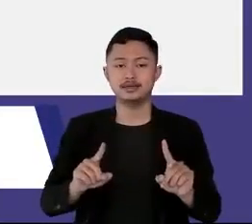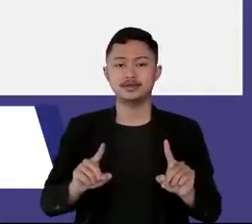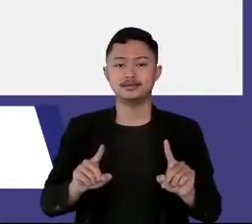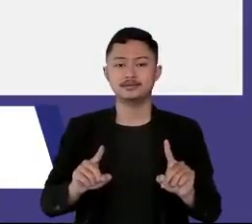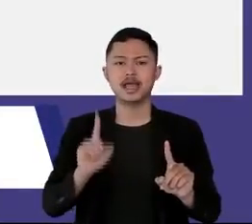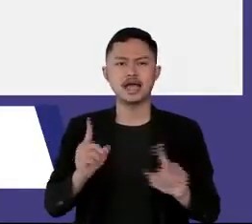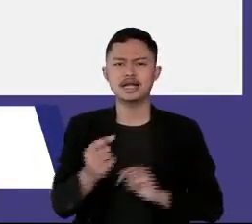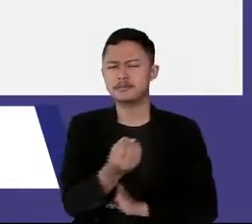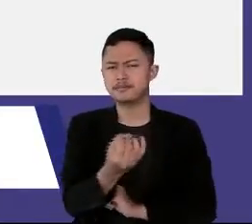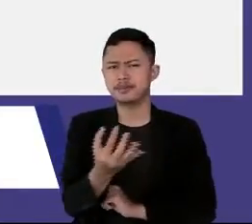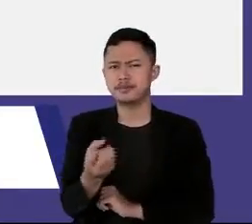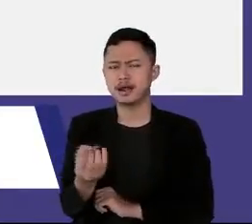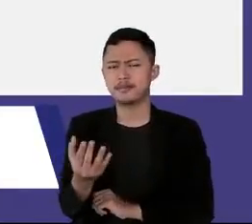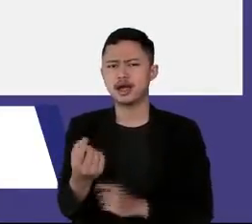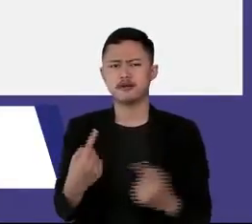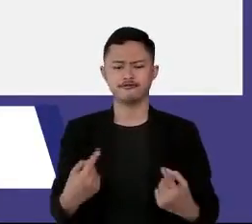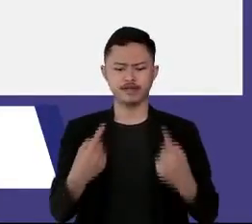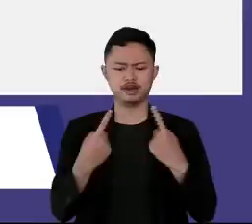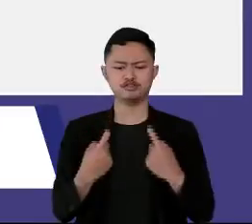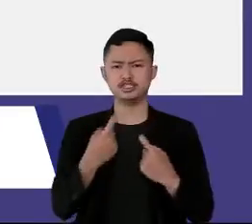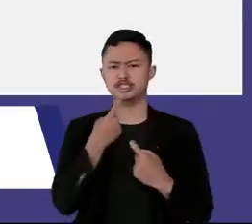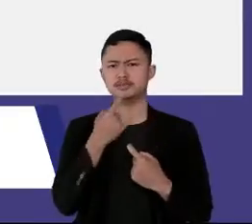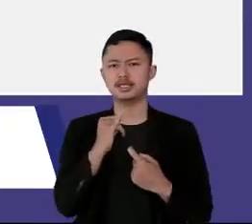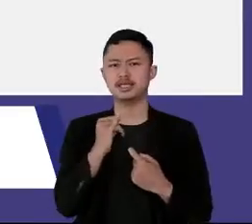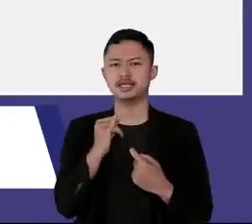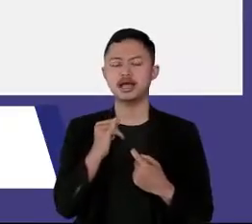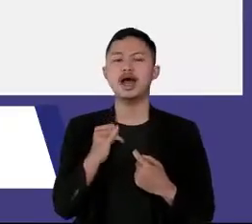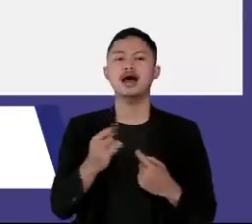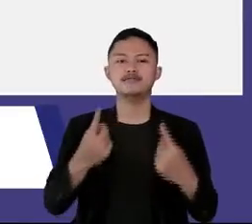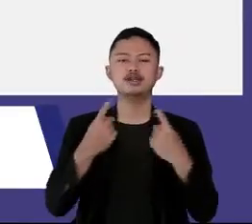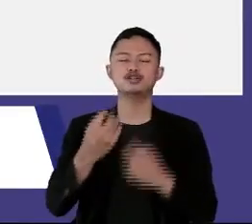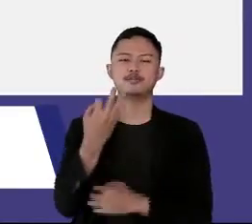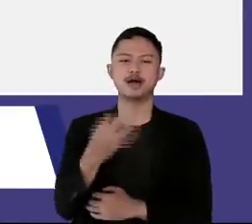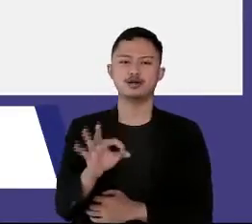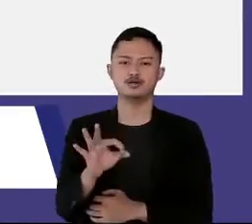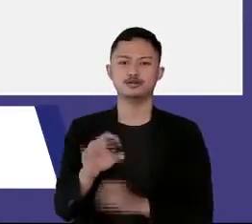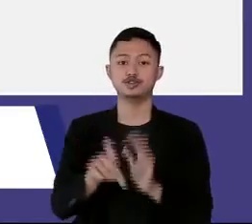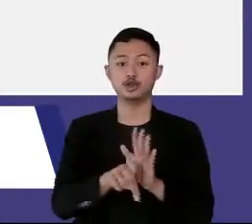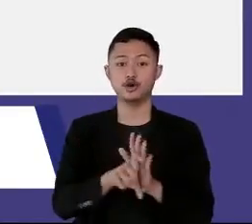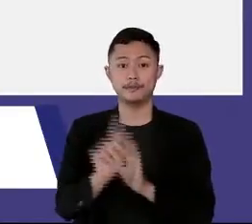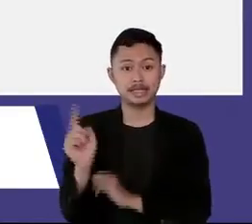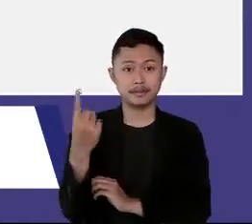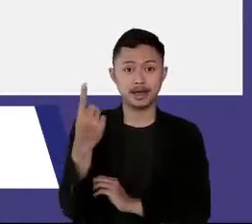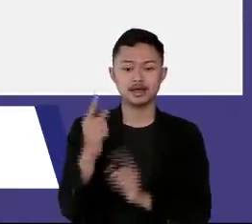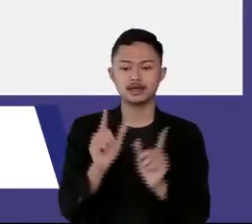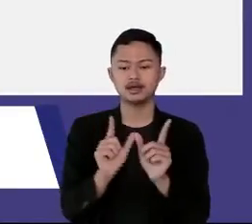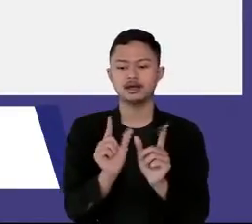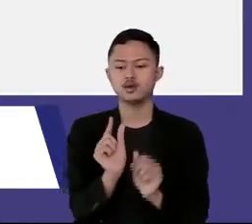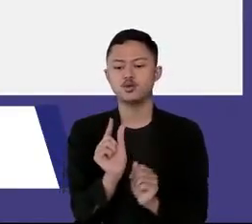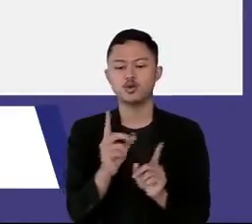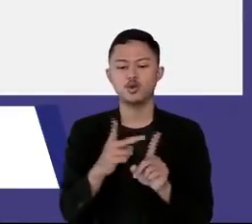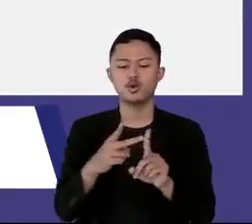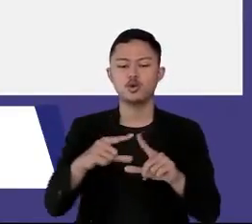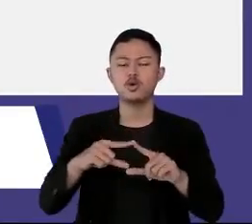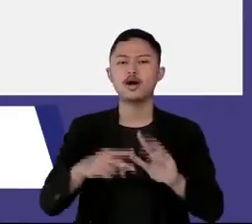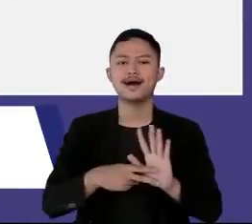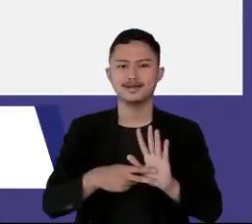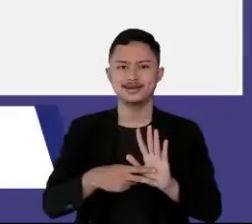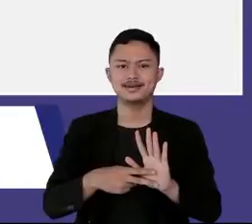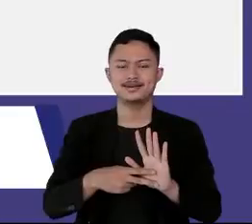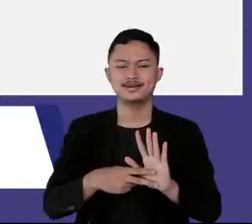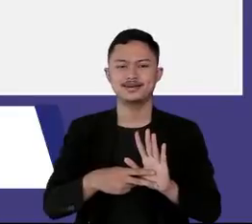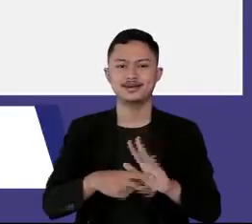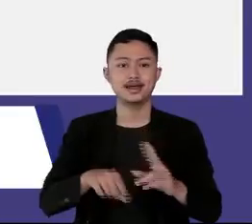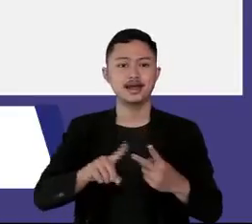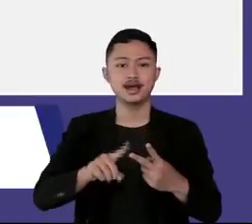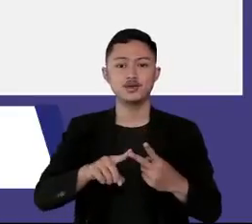ada beberapa pilih ini kemudian menjadi varian dari virus Kya pergi atas tuduhan dagingnya kemudian